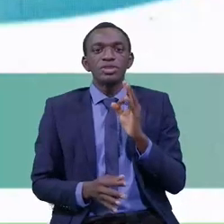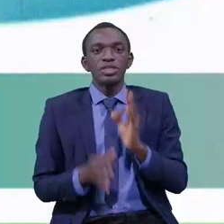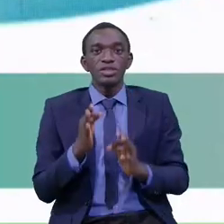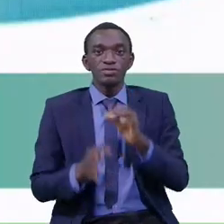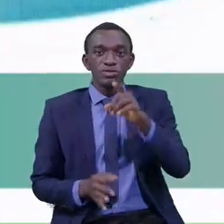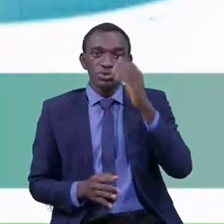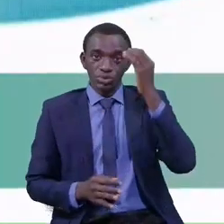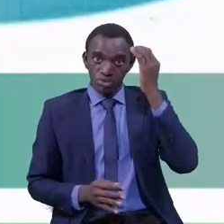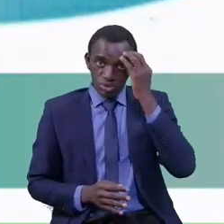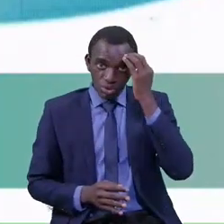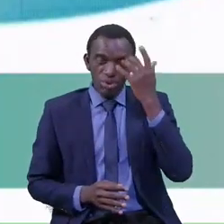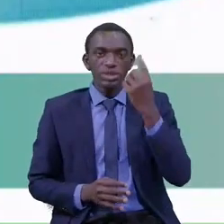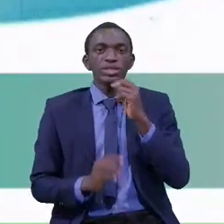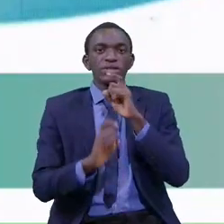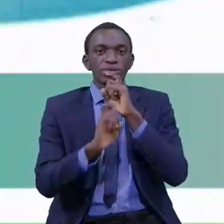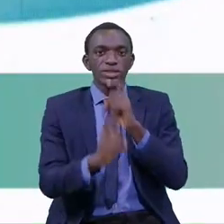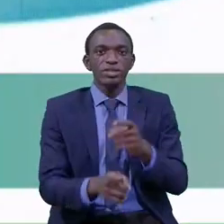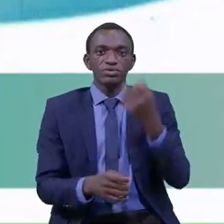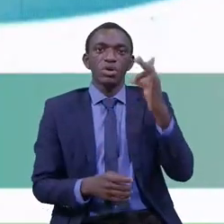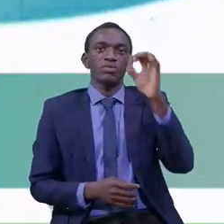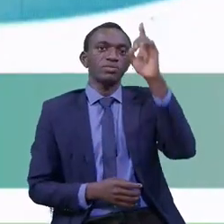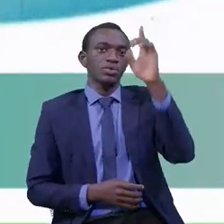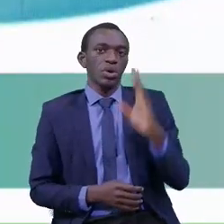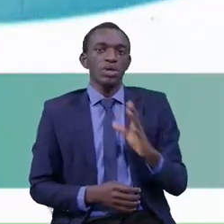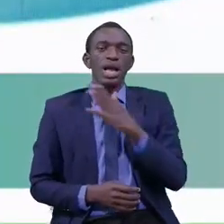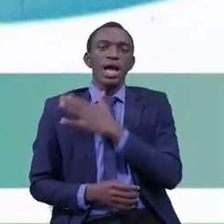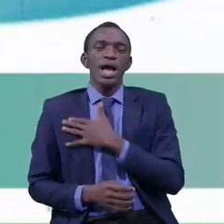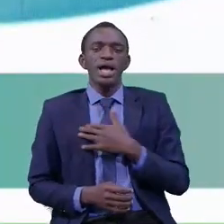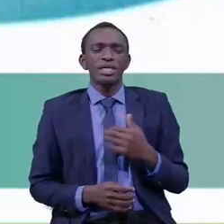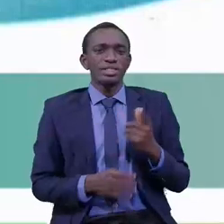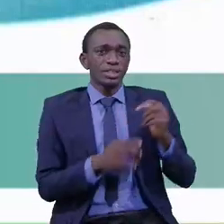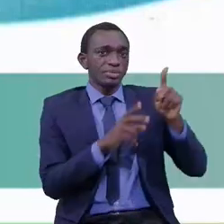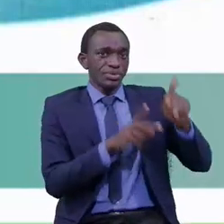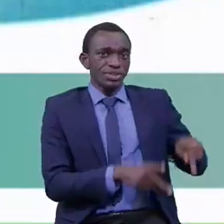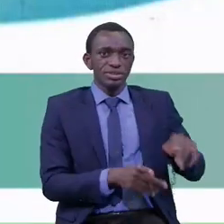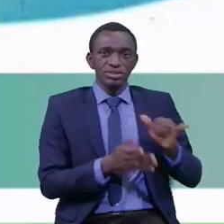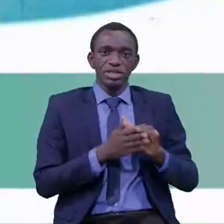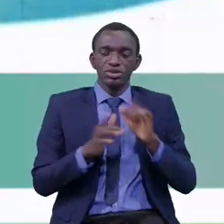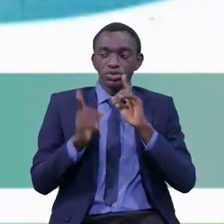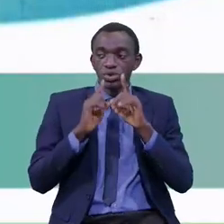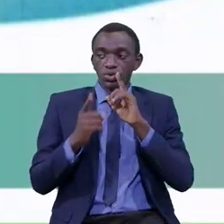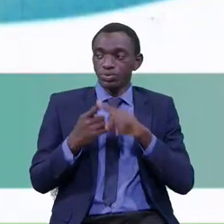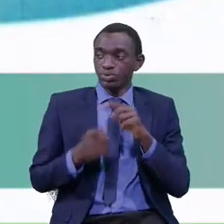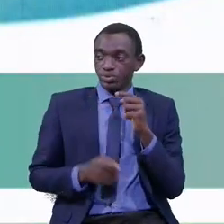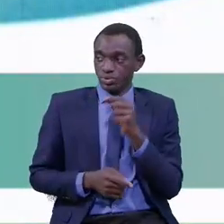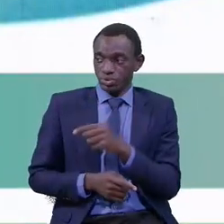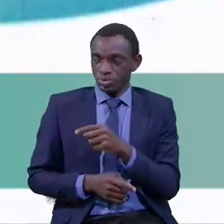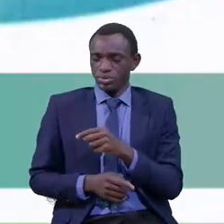don de Dieu et celui qui te dit, donne-moi à boire,